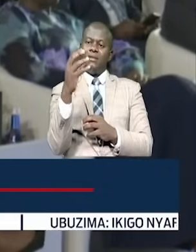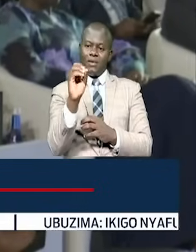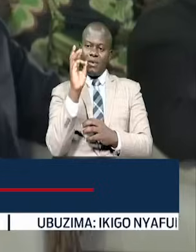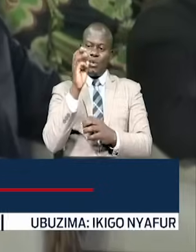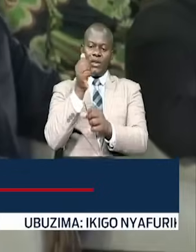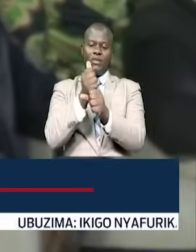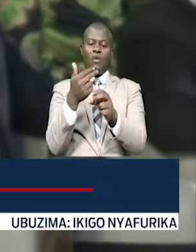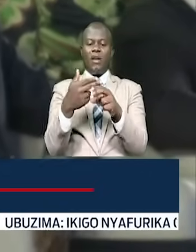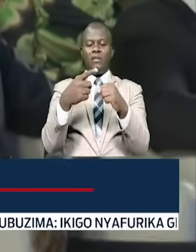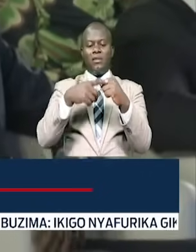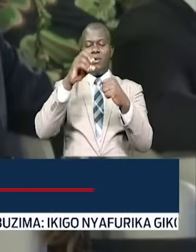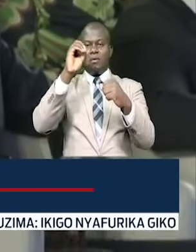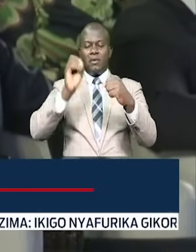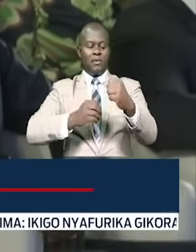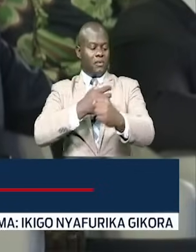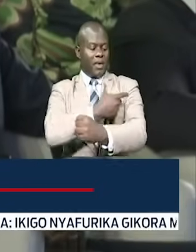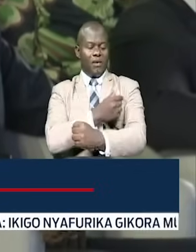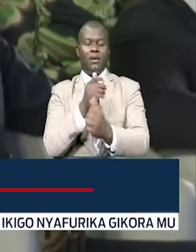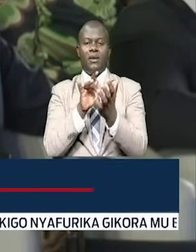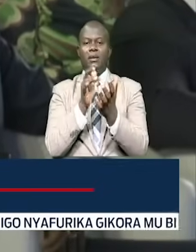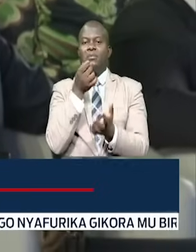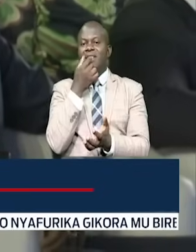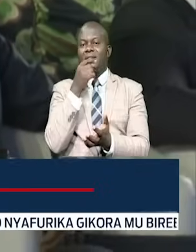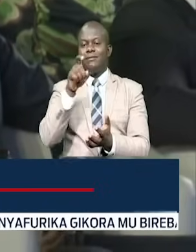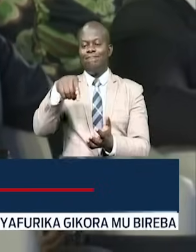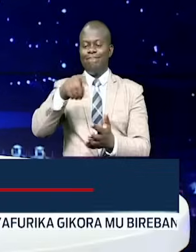yikorera 60% by'inkingo n'imiti kenera.